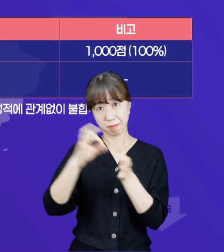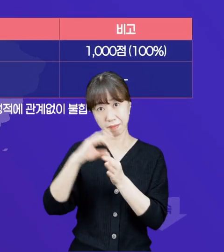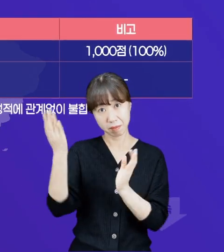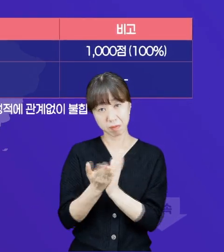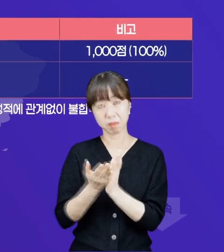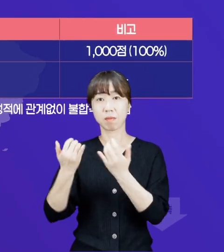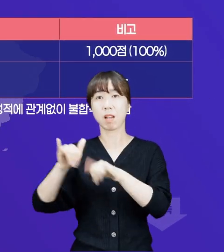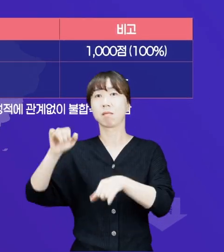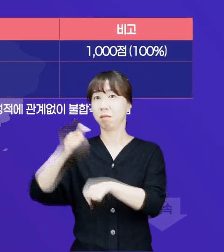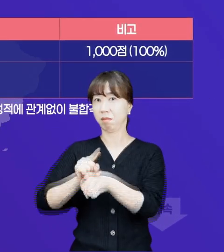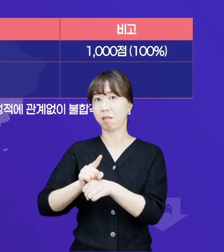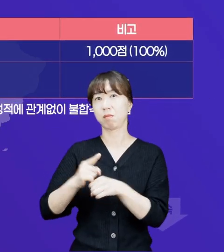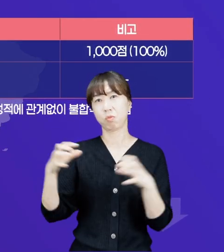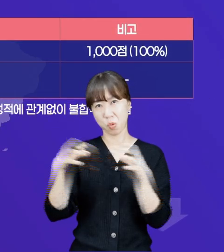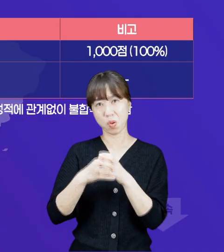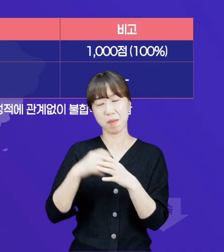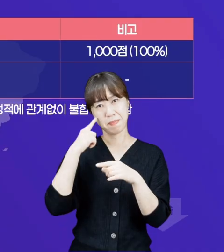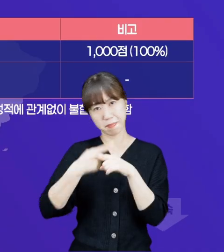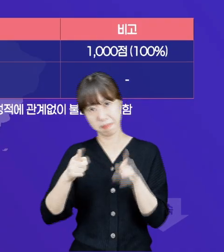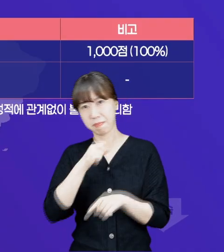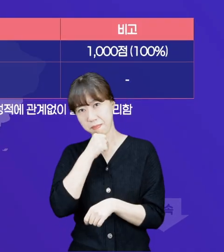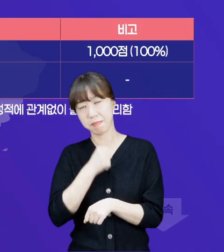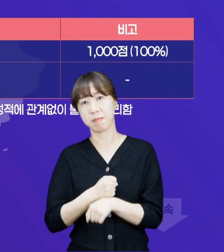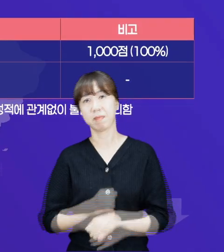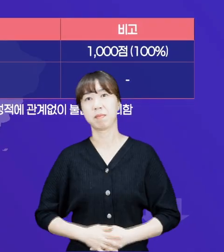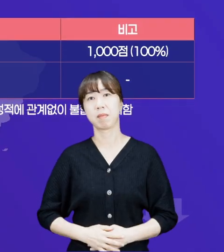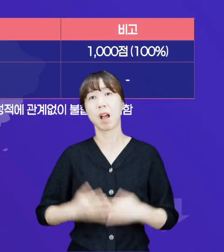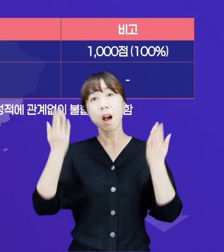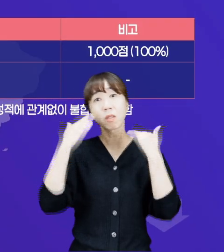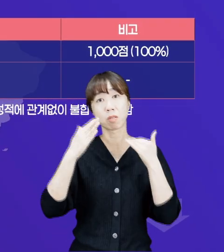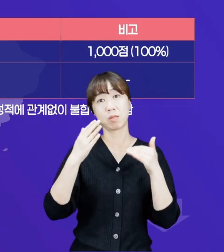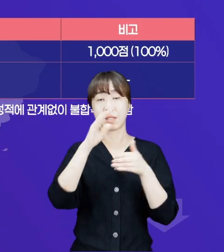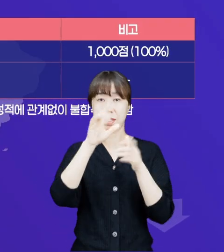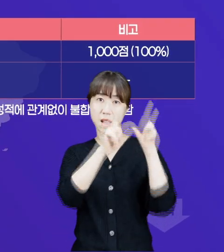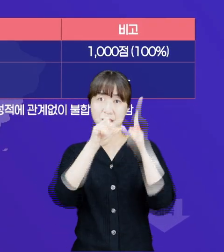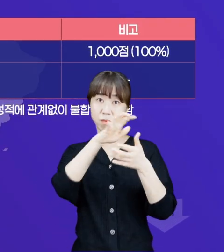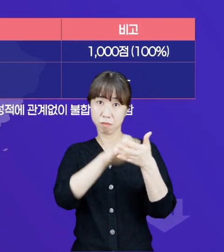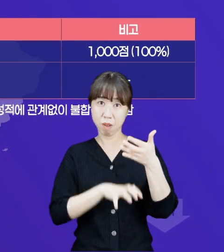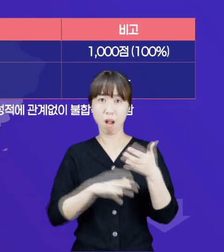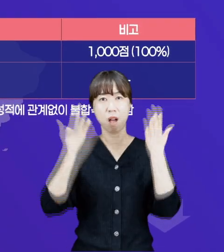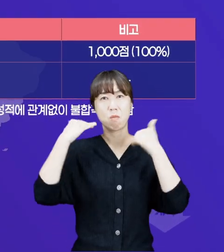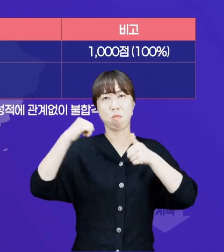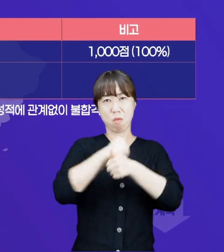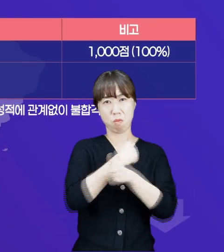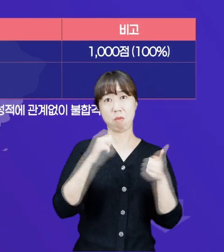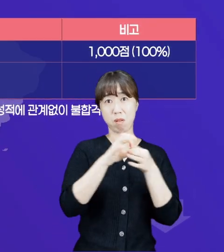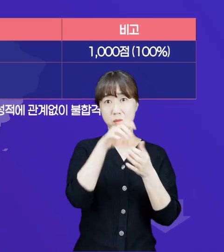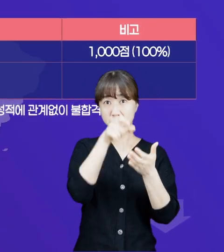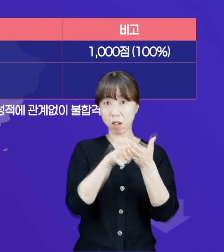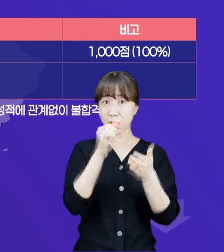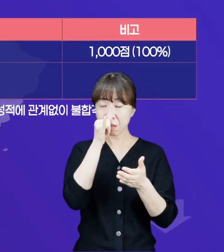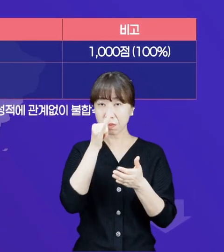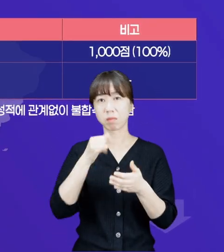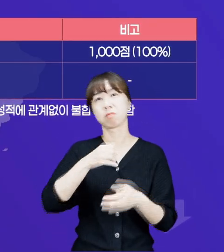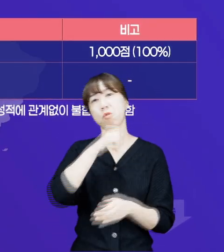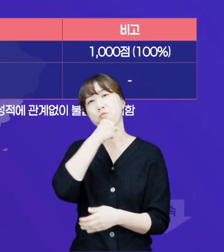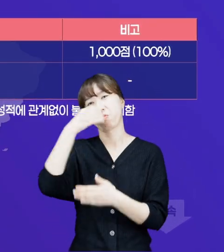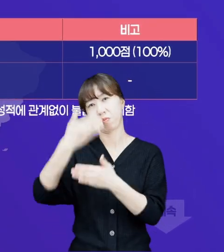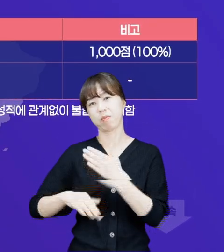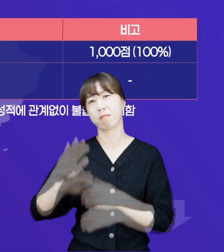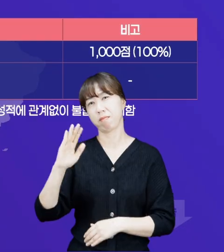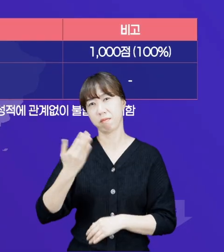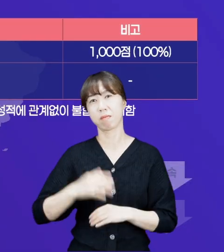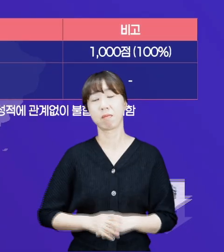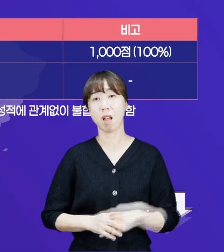적합성, 인성 등을 종합적으로 평가하며 학교생활기록부에 학교폭력 관련 기재사항이 있을 경우 최종 점수에서 감점